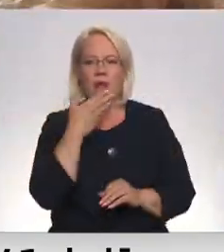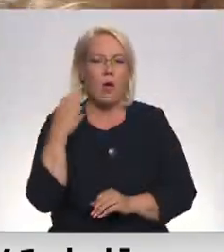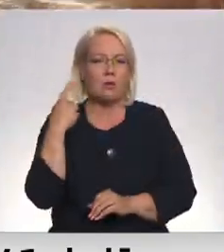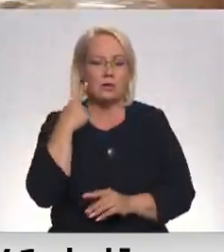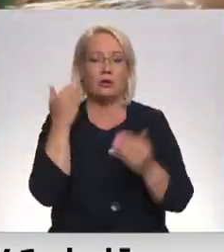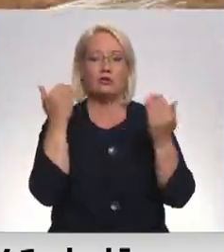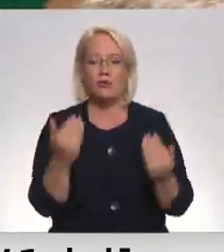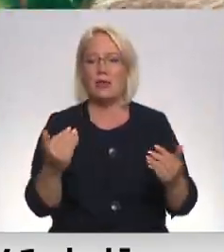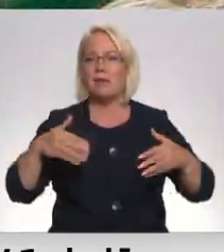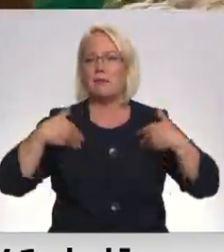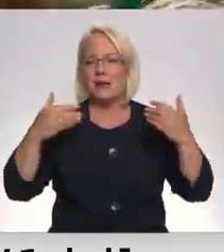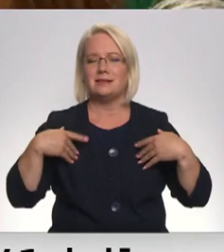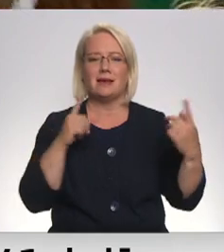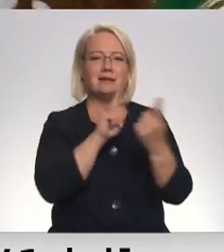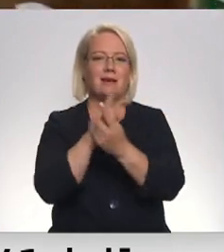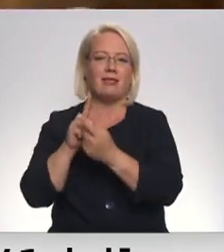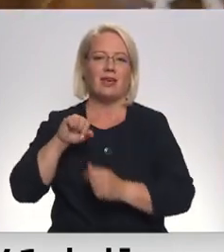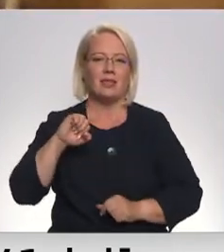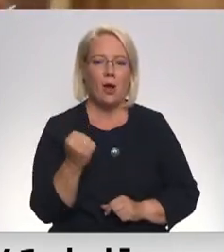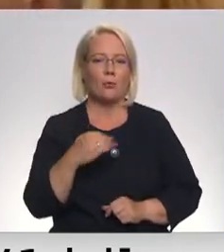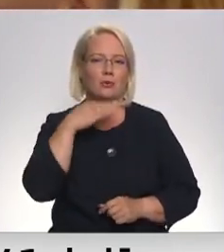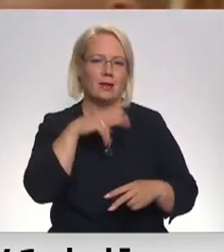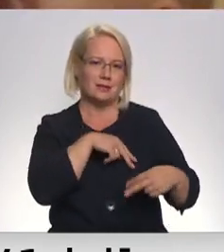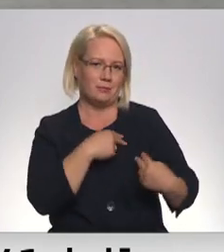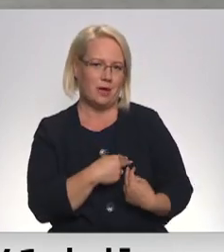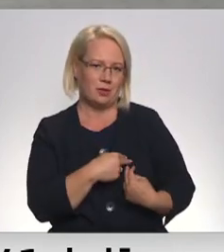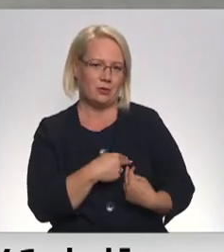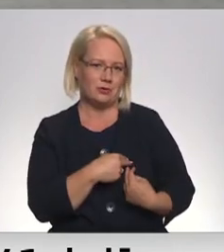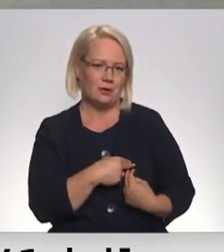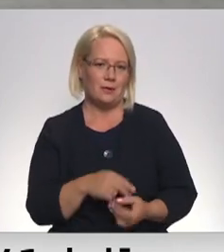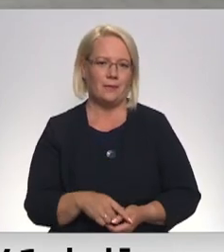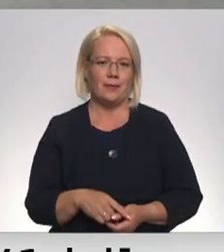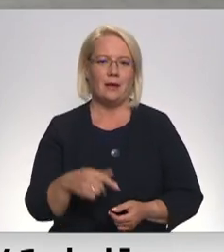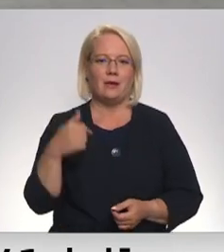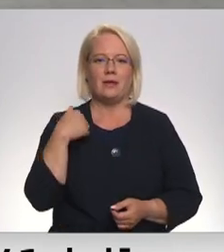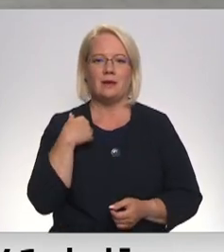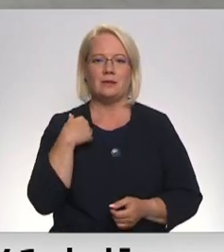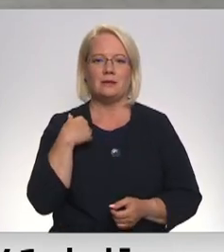un šodien ir priecīgi satikt draugus un klases biedrus. Smacēt uz jaunām